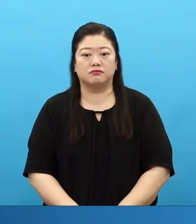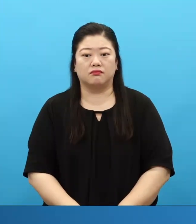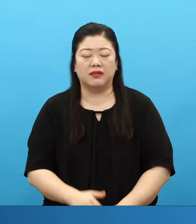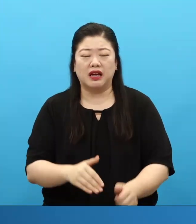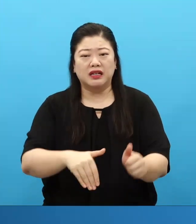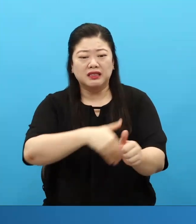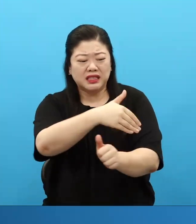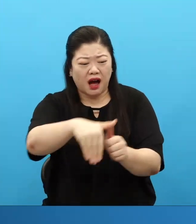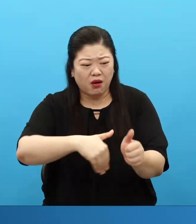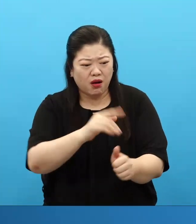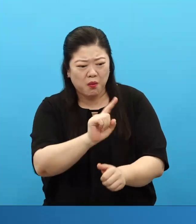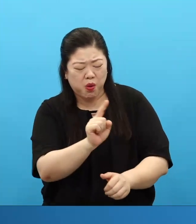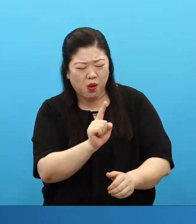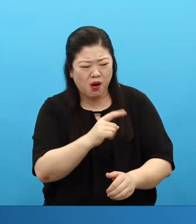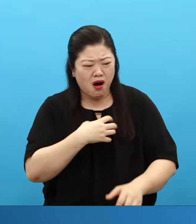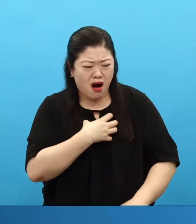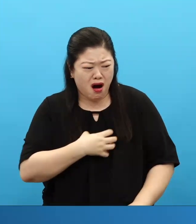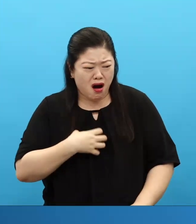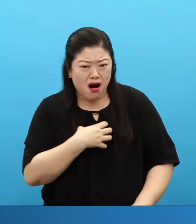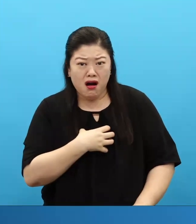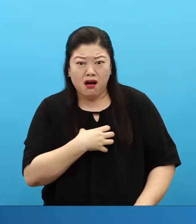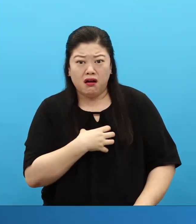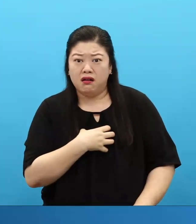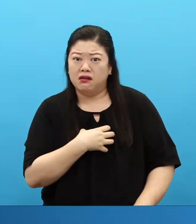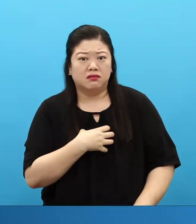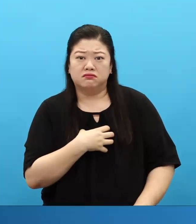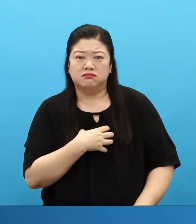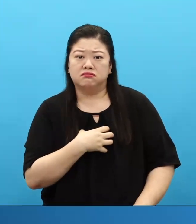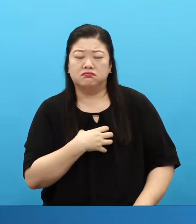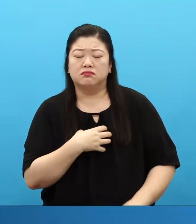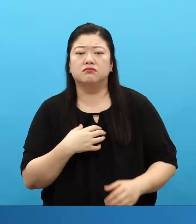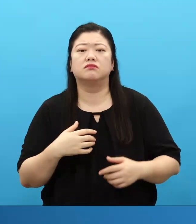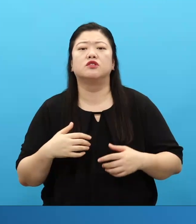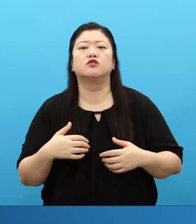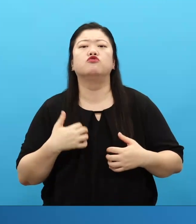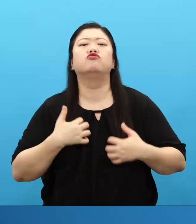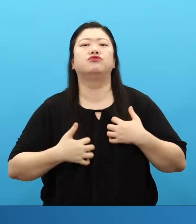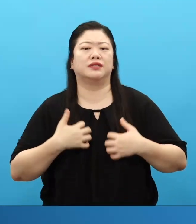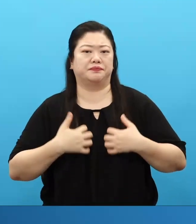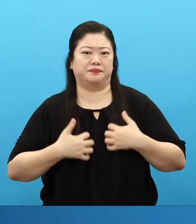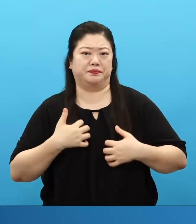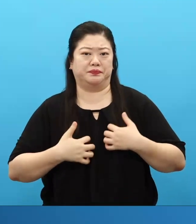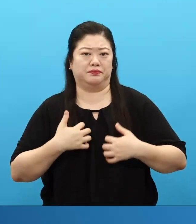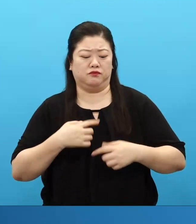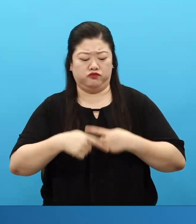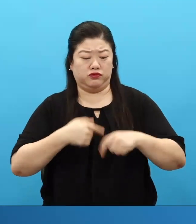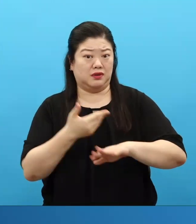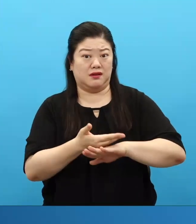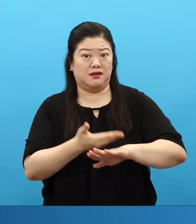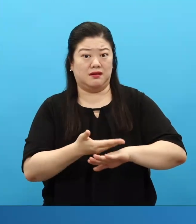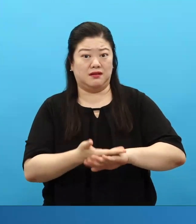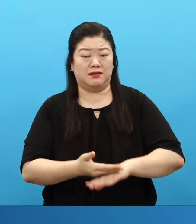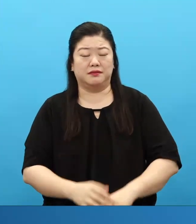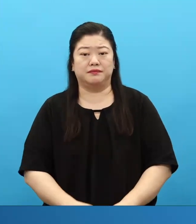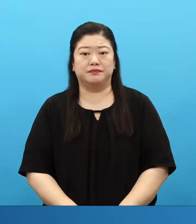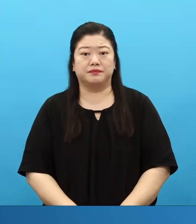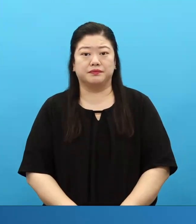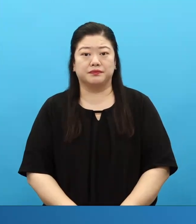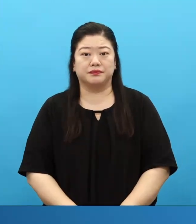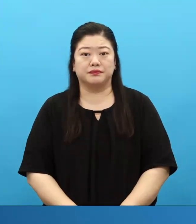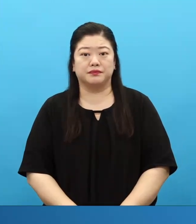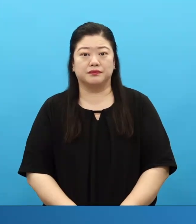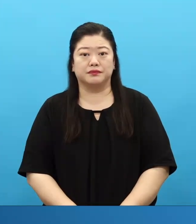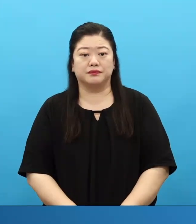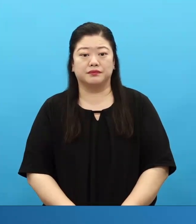아니었습니다. 누림이었습니다. Others said that it was a hardship, but it wasn't a hardship at all. They were enjoying 다윗에게 it. 물어보세요. And so ask David. 사망의